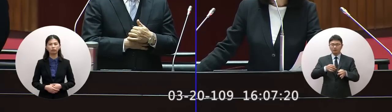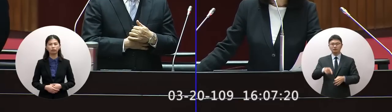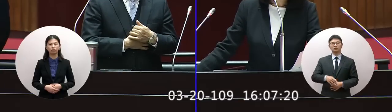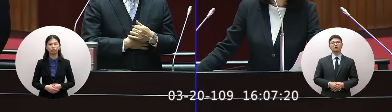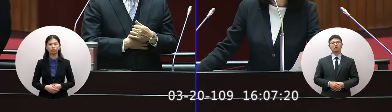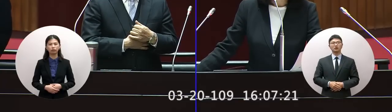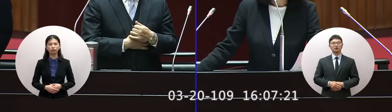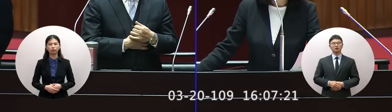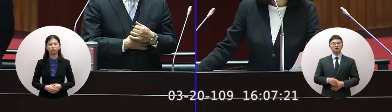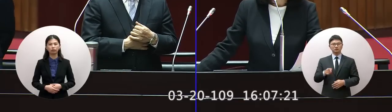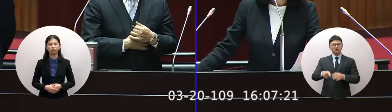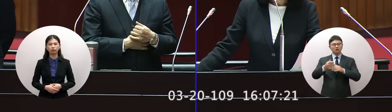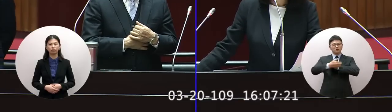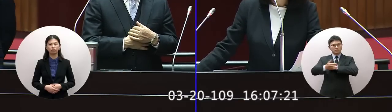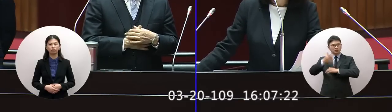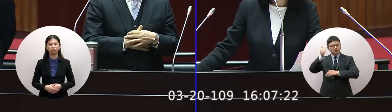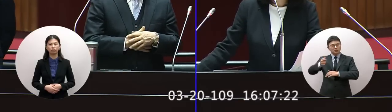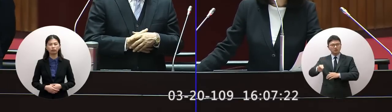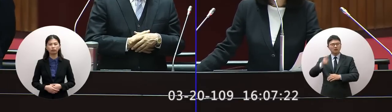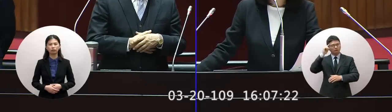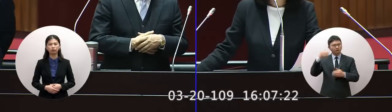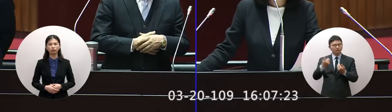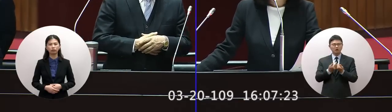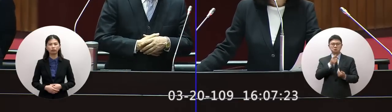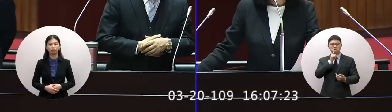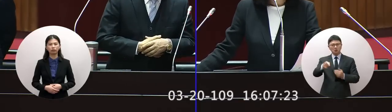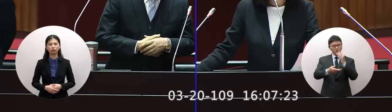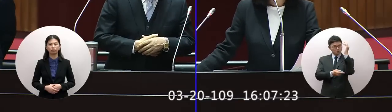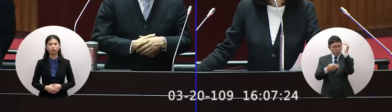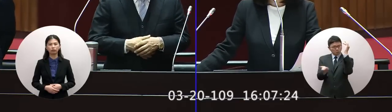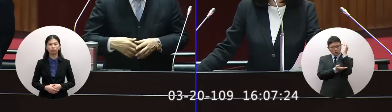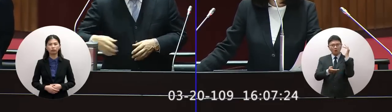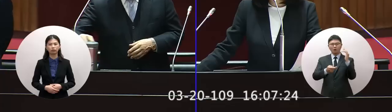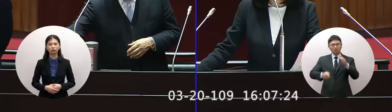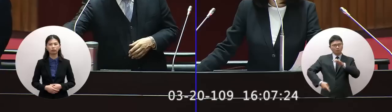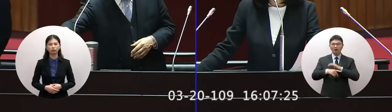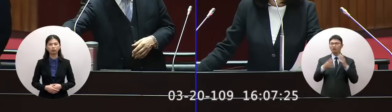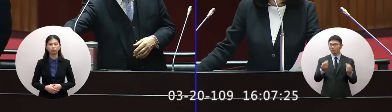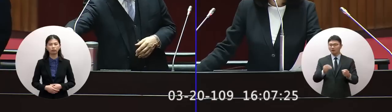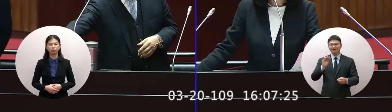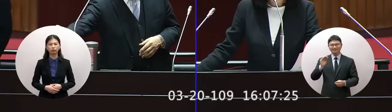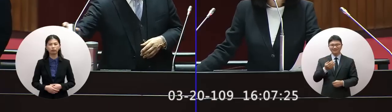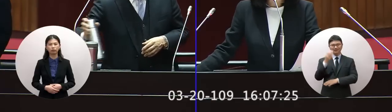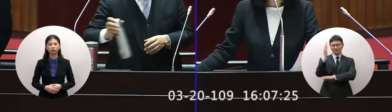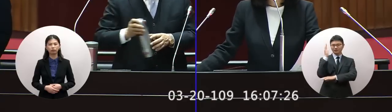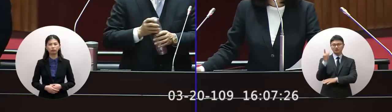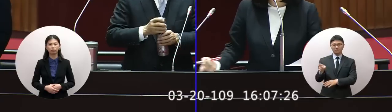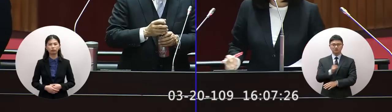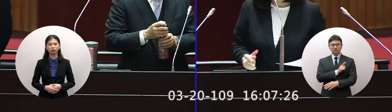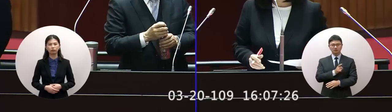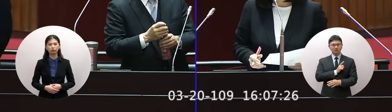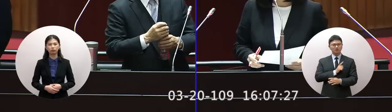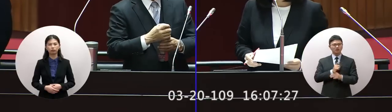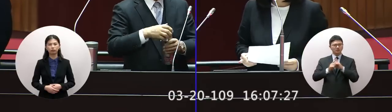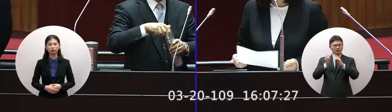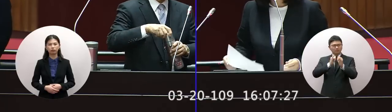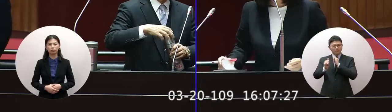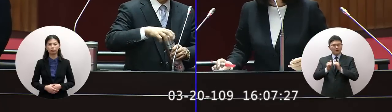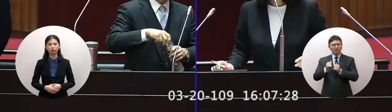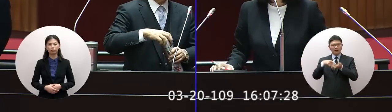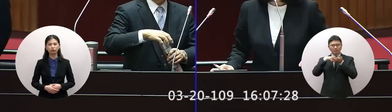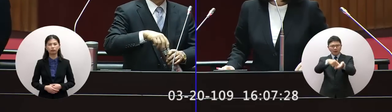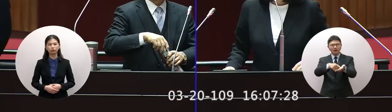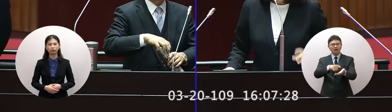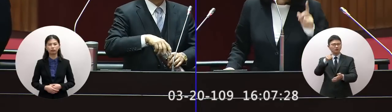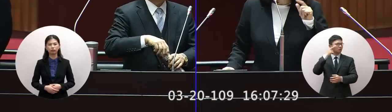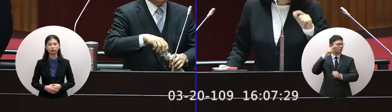万峦乡长林国孙他讲，砍树不违法，可是政府你们把人民的诉求摆